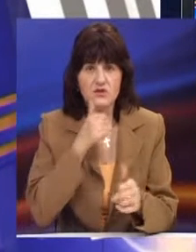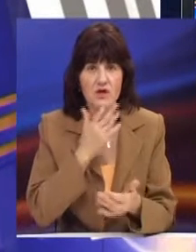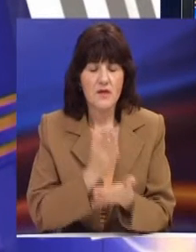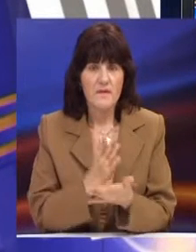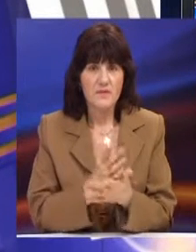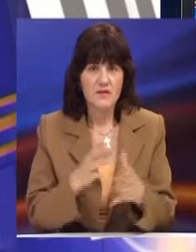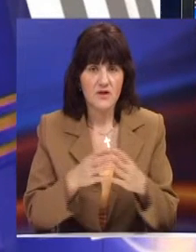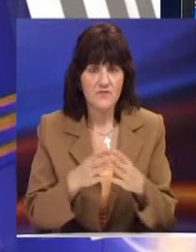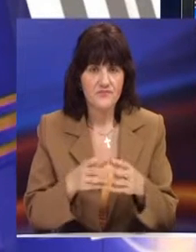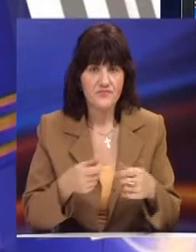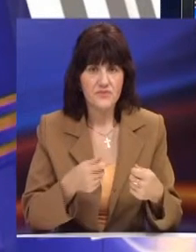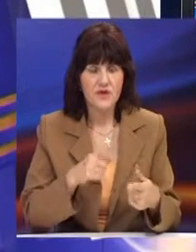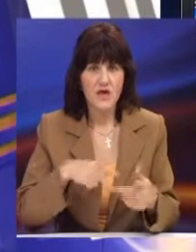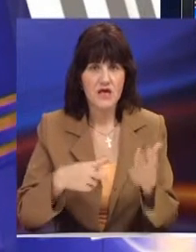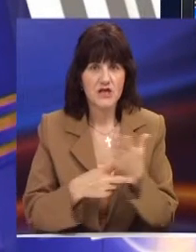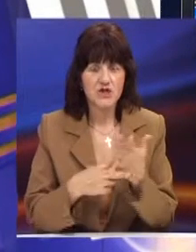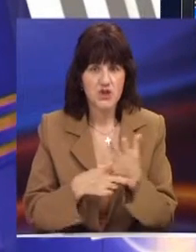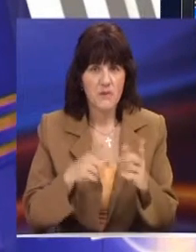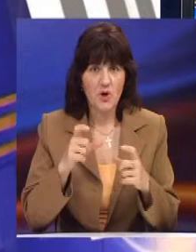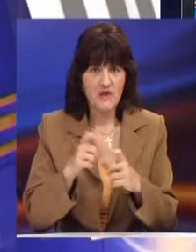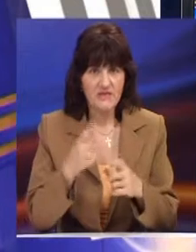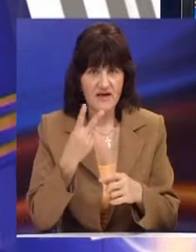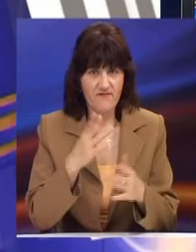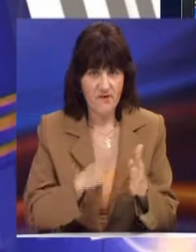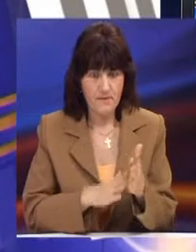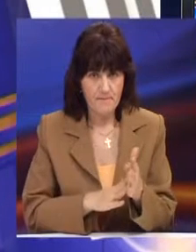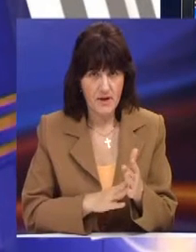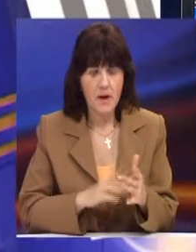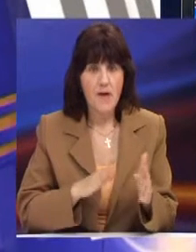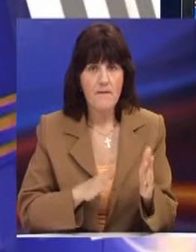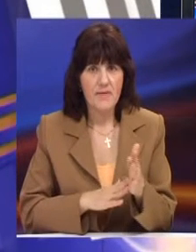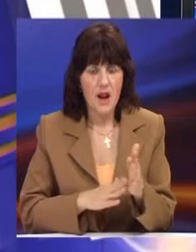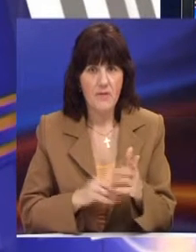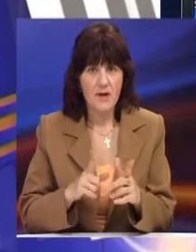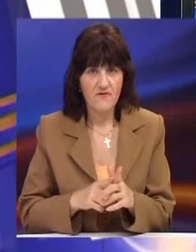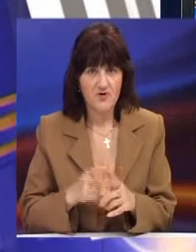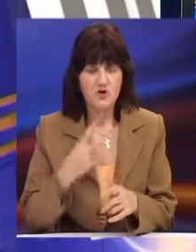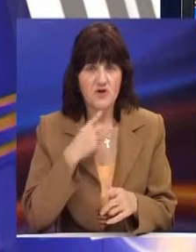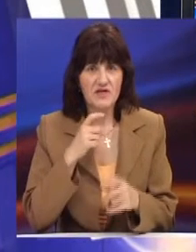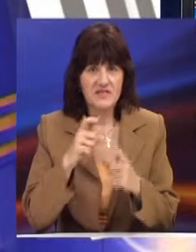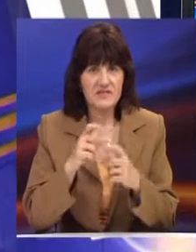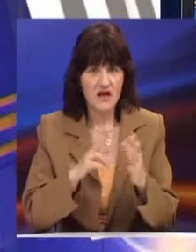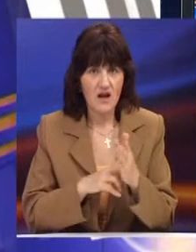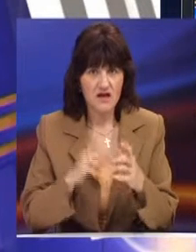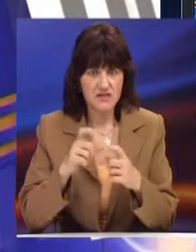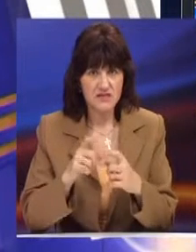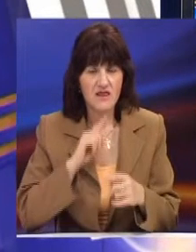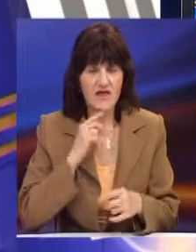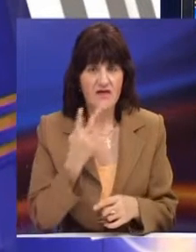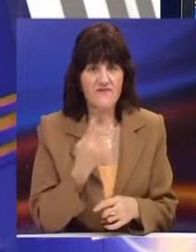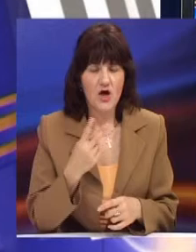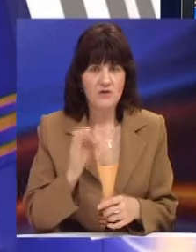Stantiću ispred DSHV-a, Šimonu Ostrogoncu ispred SVM-a, Milanu Vučkoviću i Milimiru Vujadinoviću ispred SNS-a i